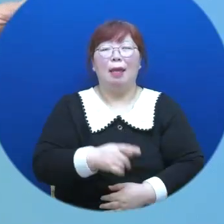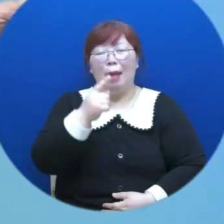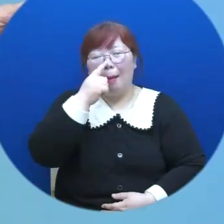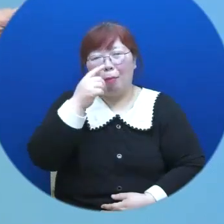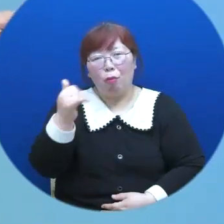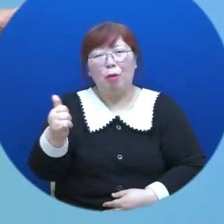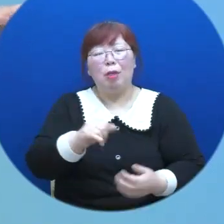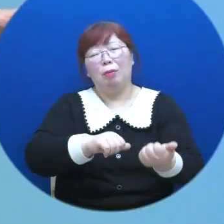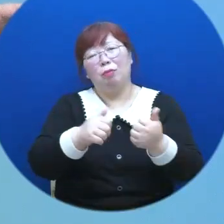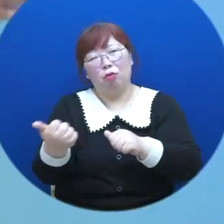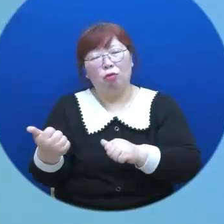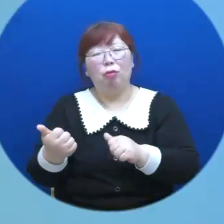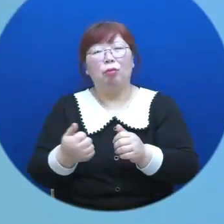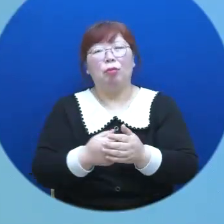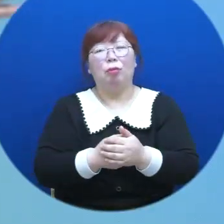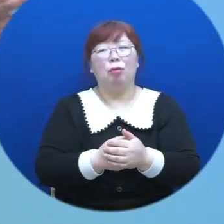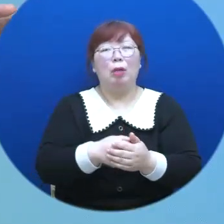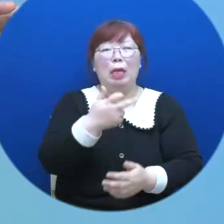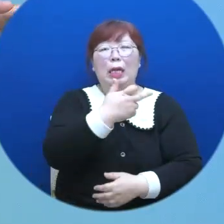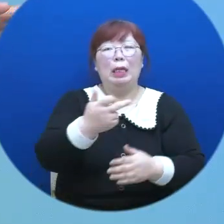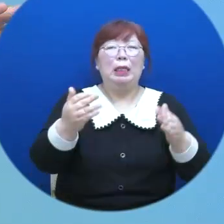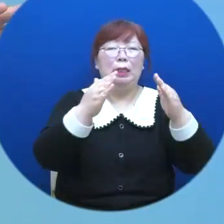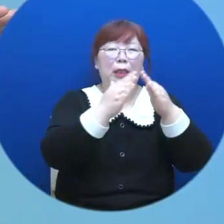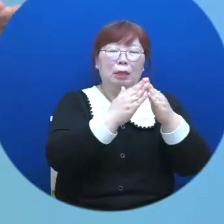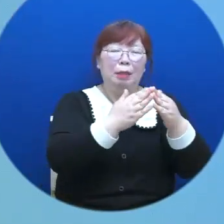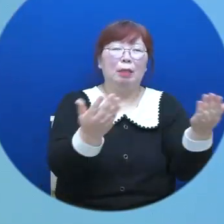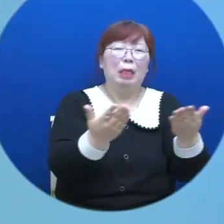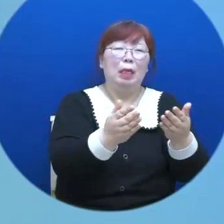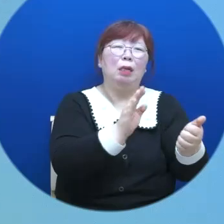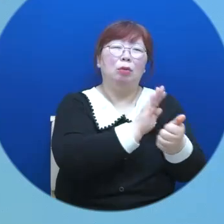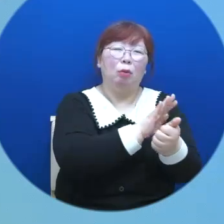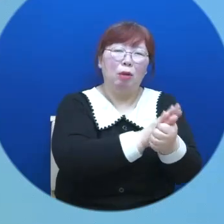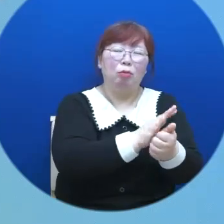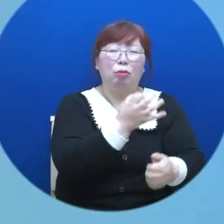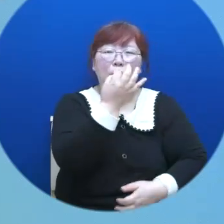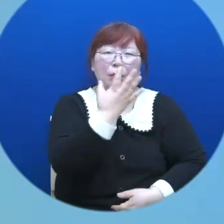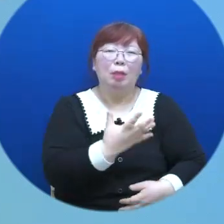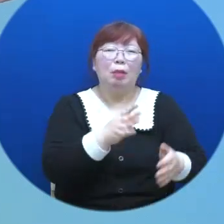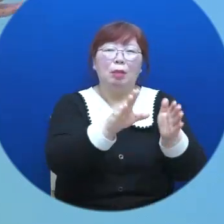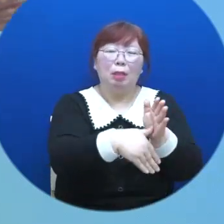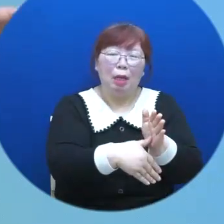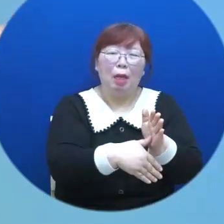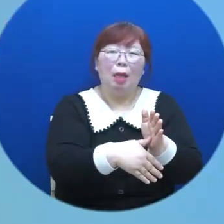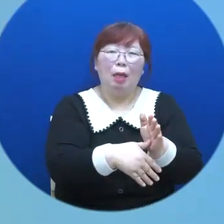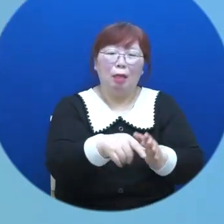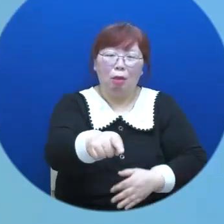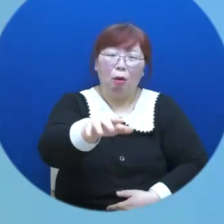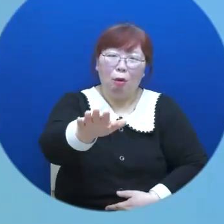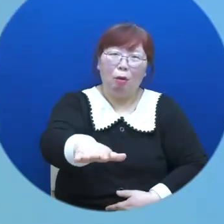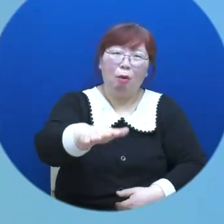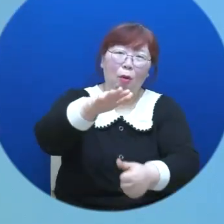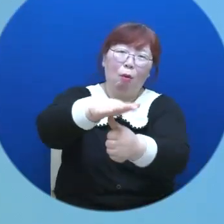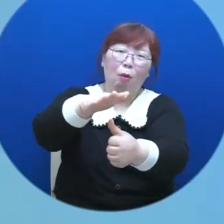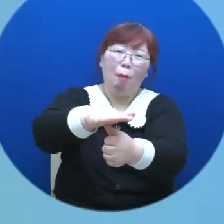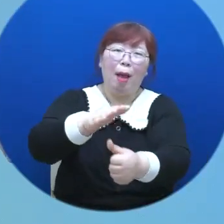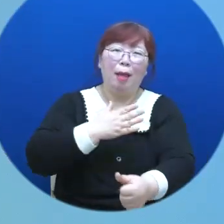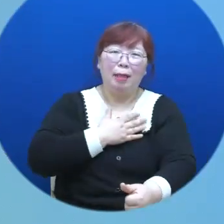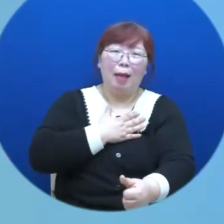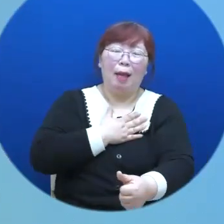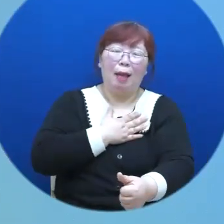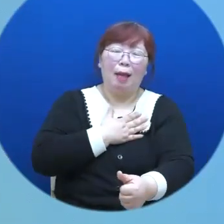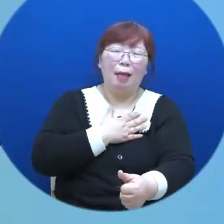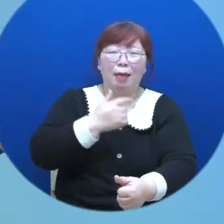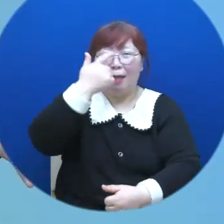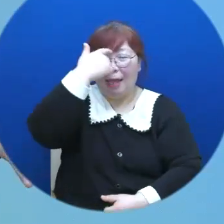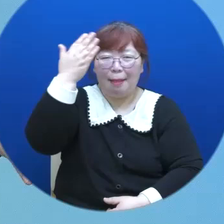세상 떠나고 큰 집에서 방앗간 일하고 그 힘들었을 때 자기의 어렸던 자기에게